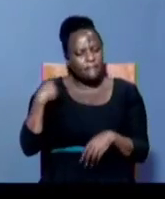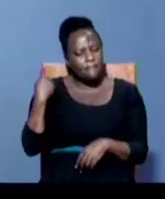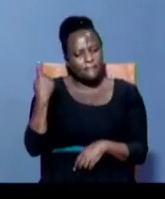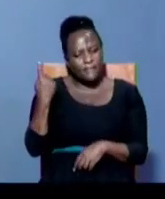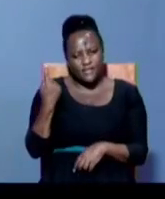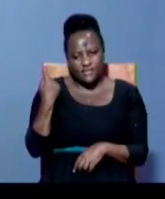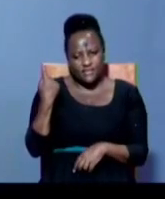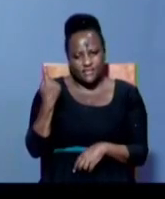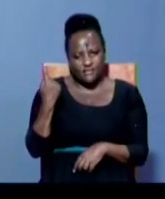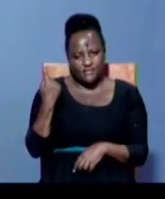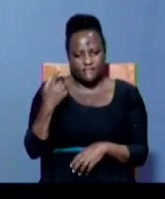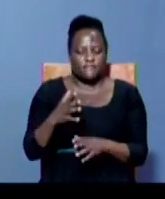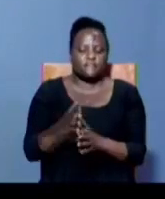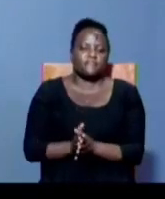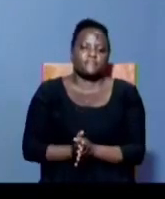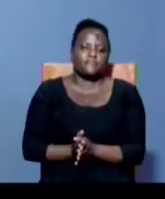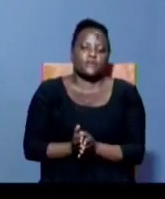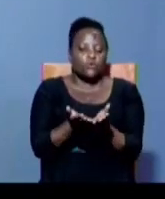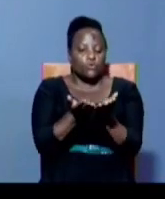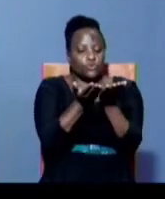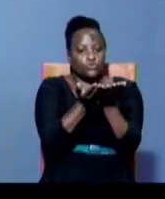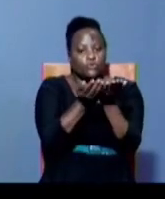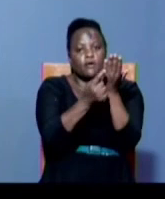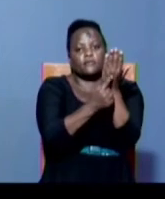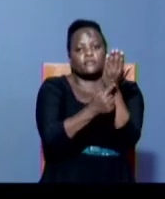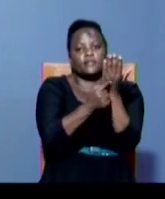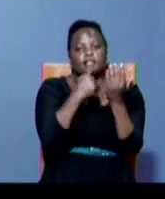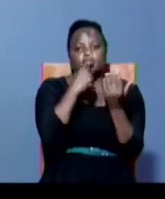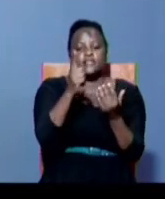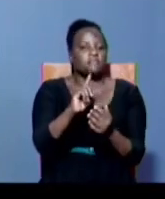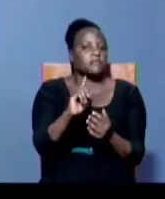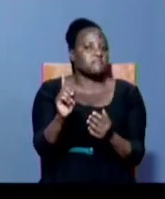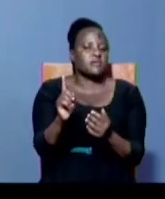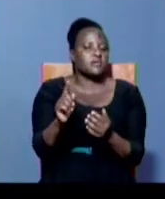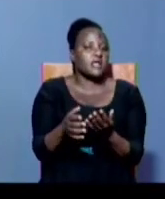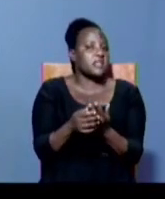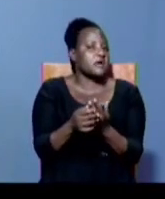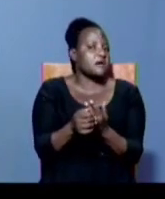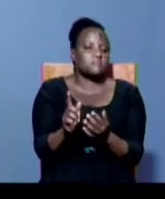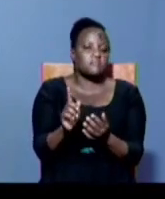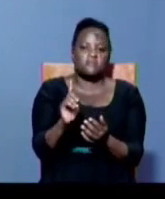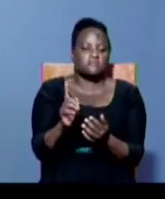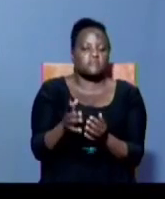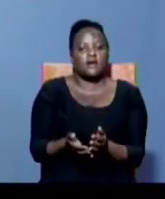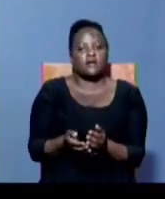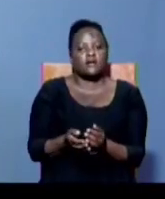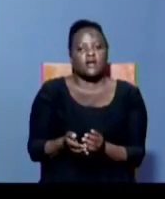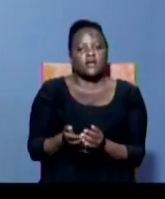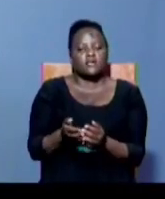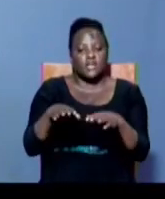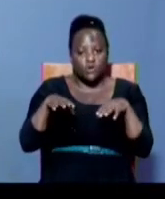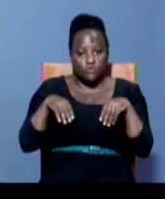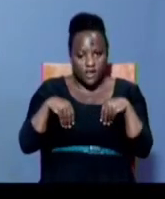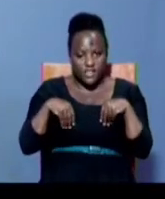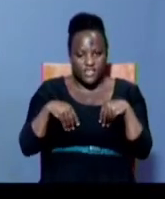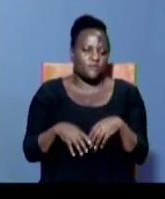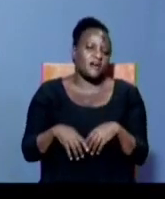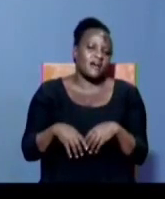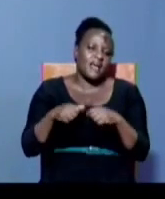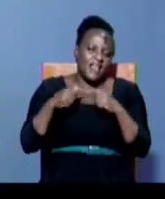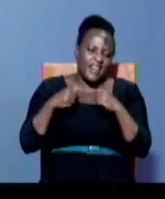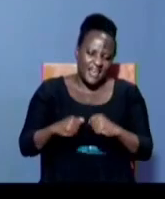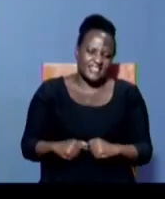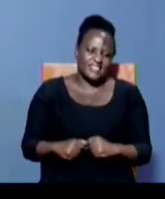tuna unaposoma Biblia nasema pasipo damu hakuna ondoleo na hakuna atakayekubalika isipokuwa kwa damu.